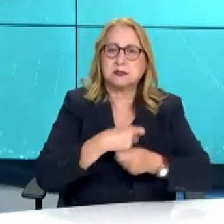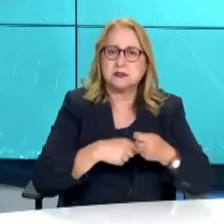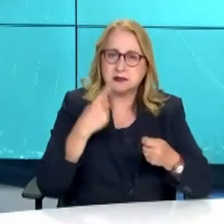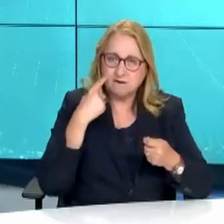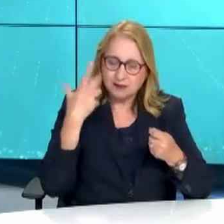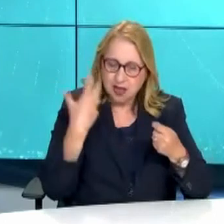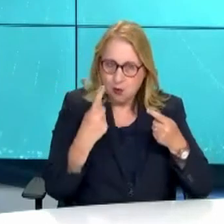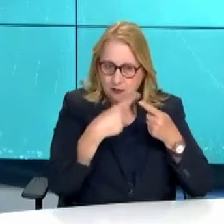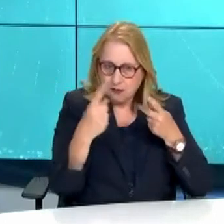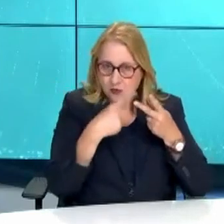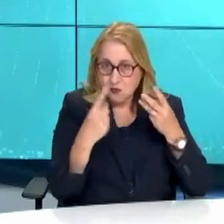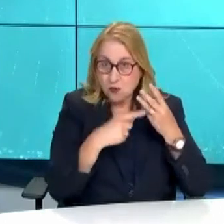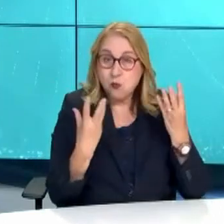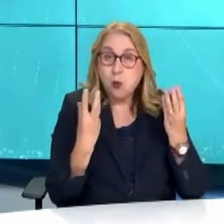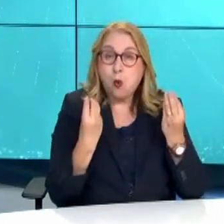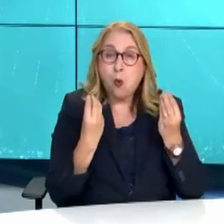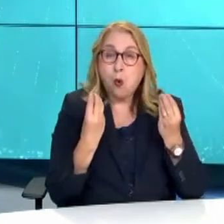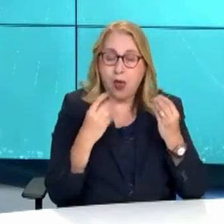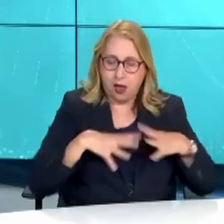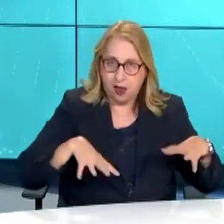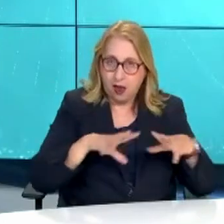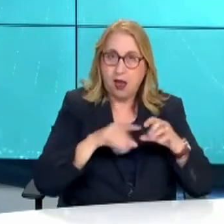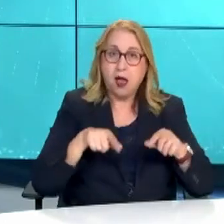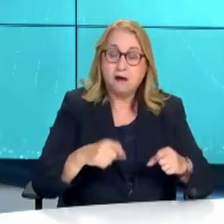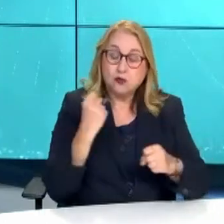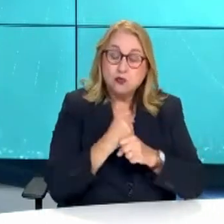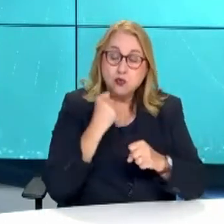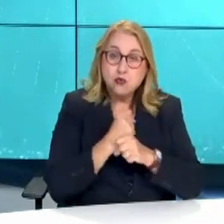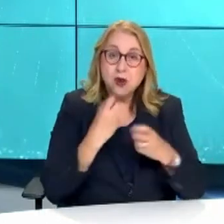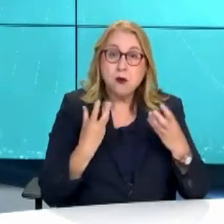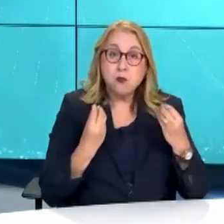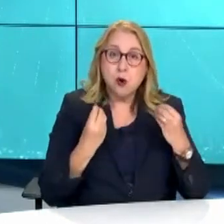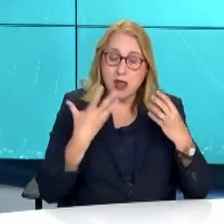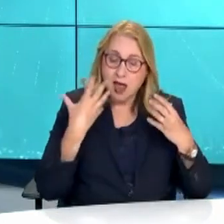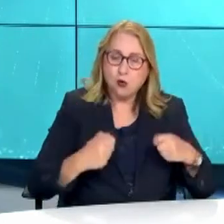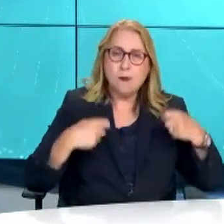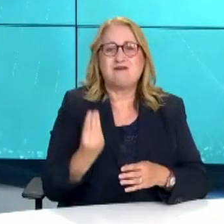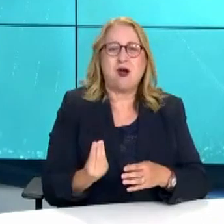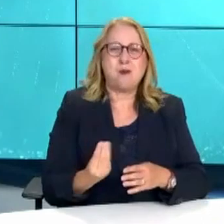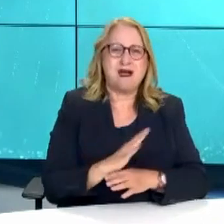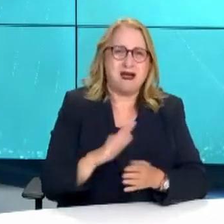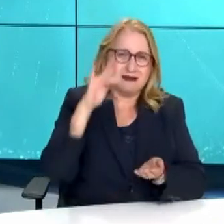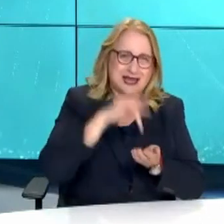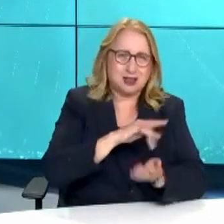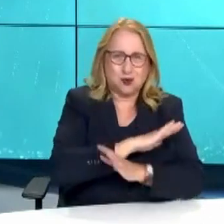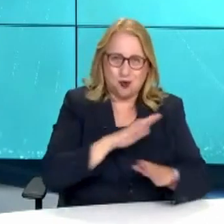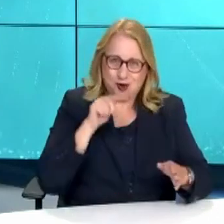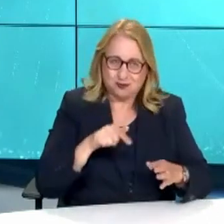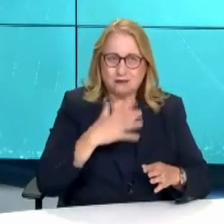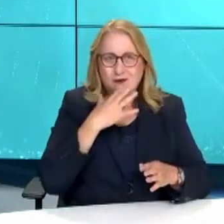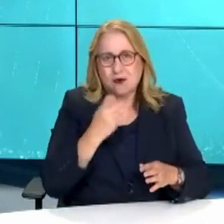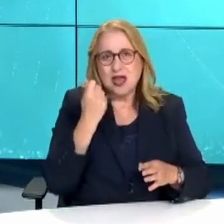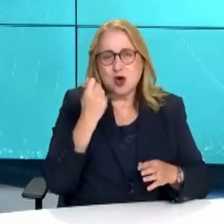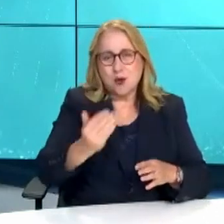ένα εξαιρετικά συνεκτικό και πλούσιο κυβερνητικό σχέδιο με ορίζοντα τετραετίας. Χωρίς μια οικονομία η